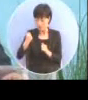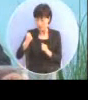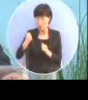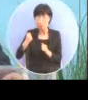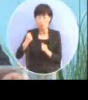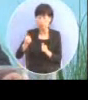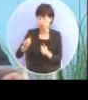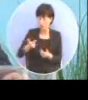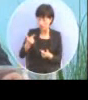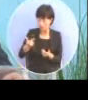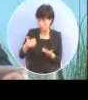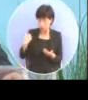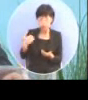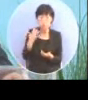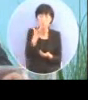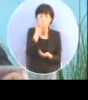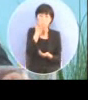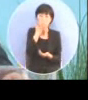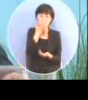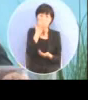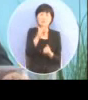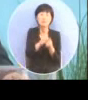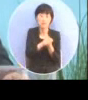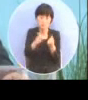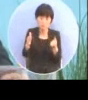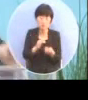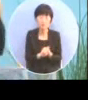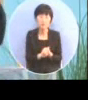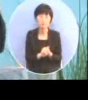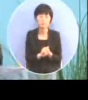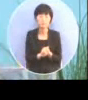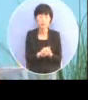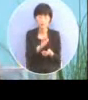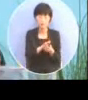Tại vì họ không biết chúc phúc của cứu rỗi lớn biết dường nào.